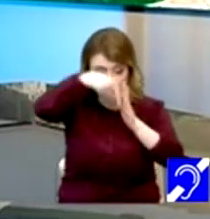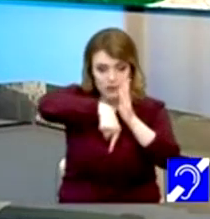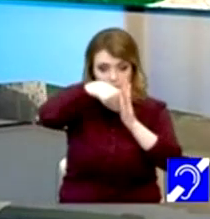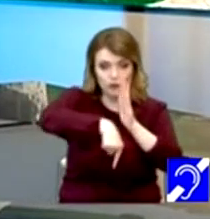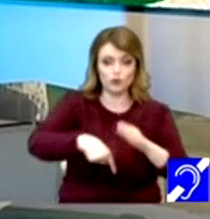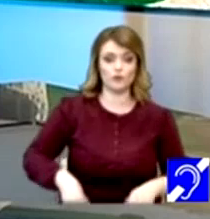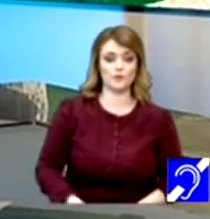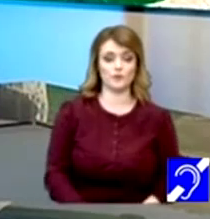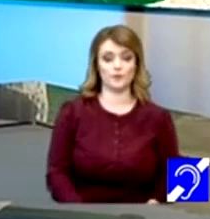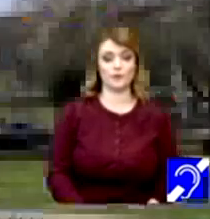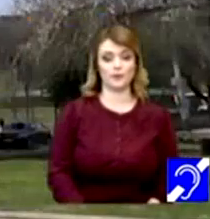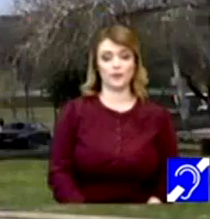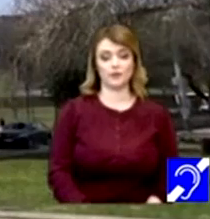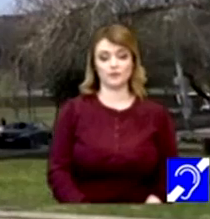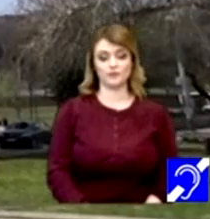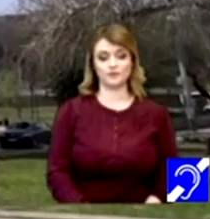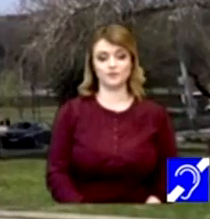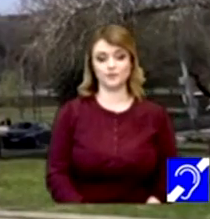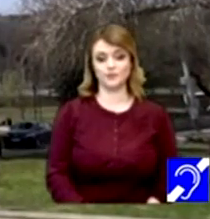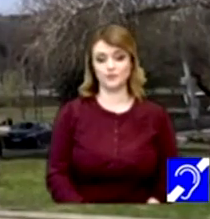interiorul fortăreței.